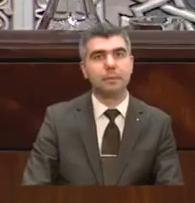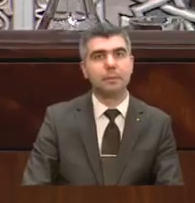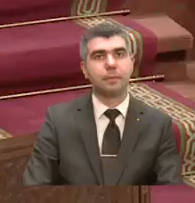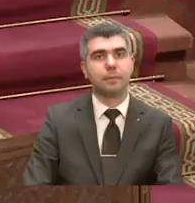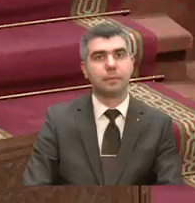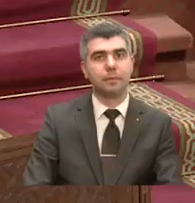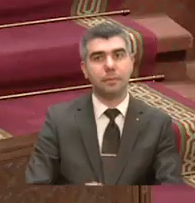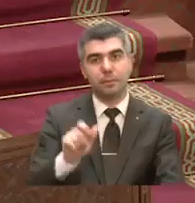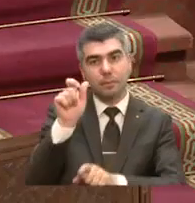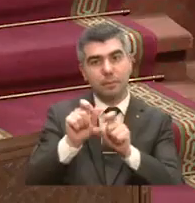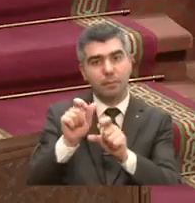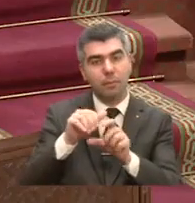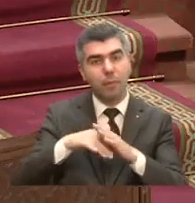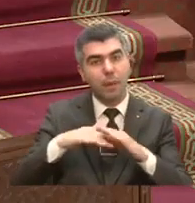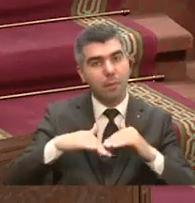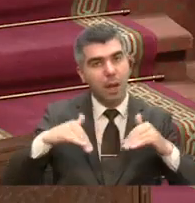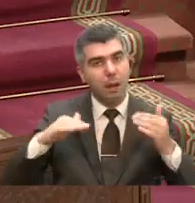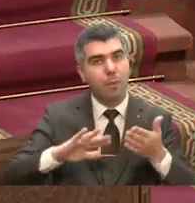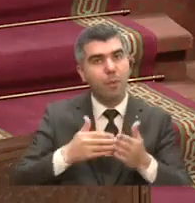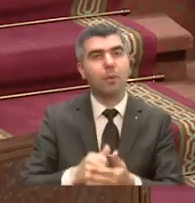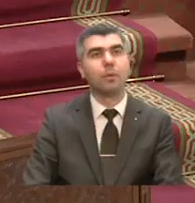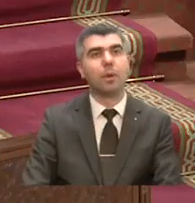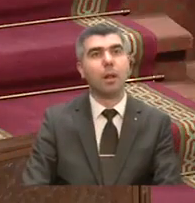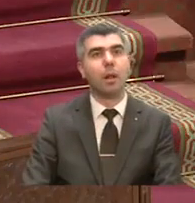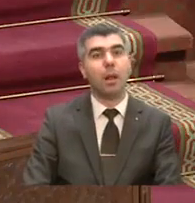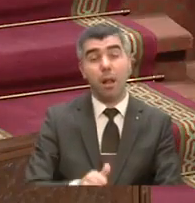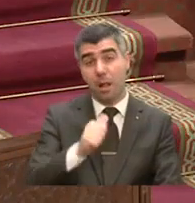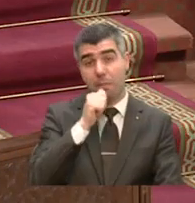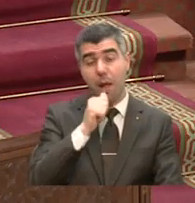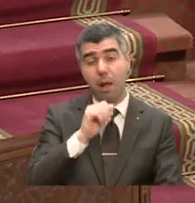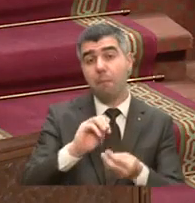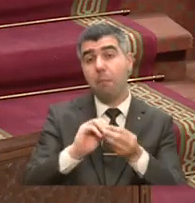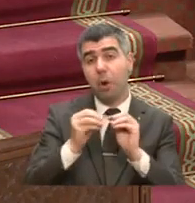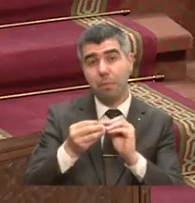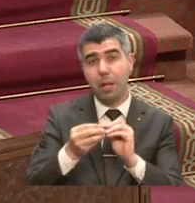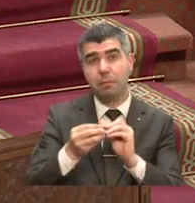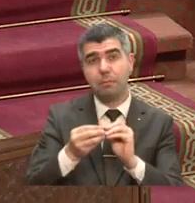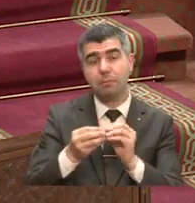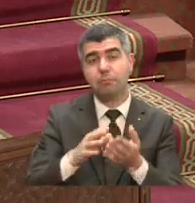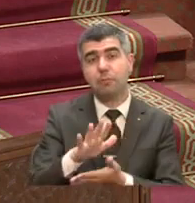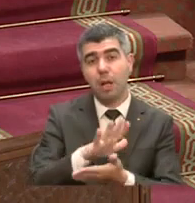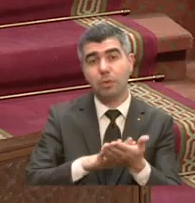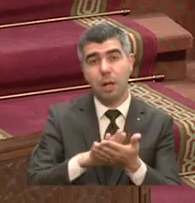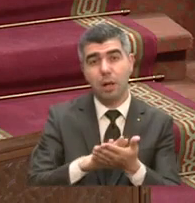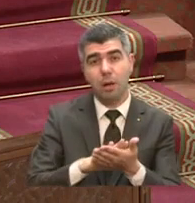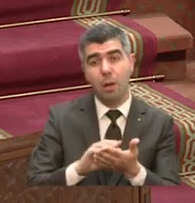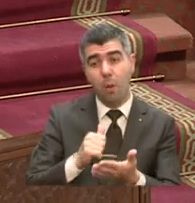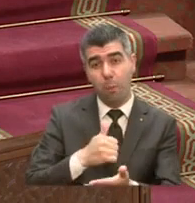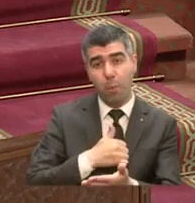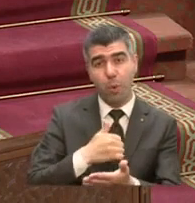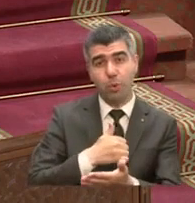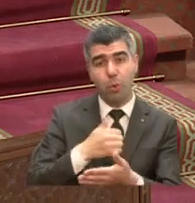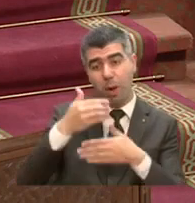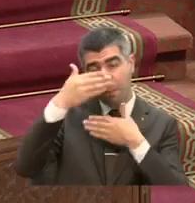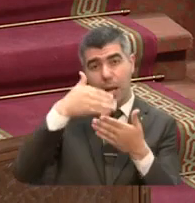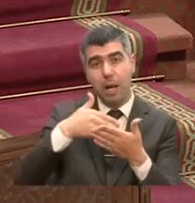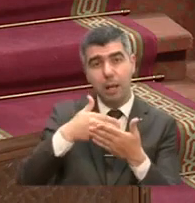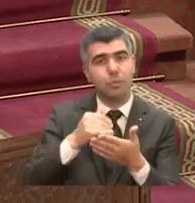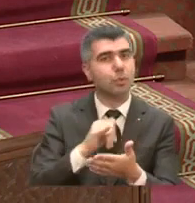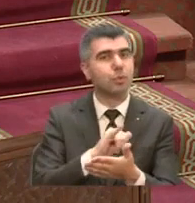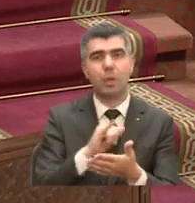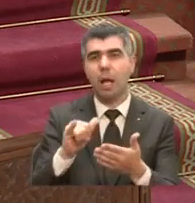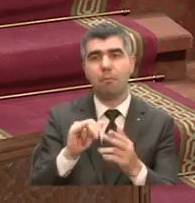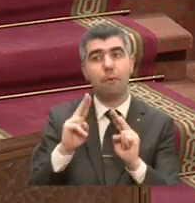السيدات والسادة النواب، هو هذه القضية ديال الماء راه إشكالية، وراه إشكالية ماشي غير في بلادنا، وإشكالية ستكون إشكالية دولية،